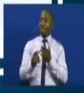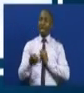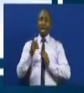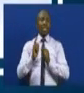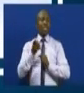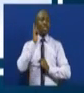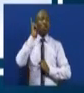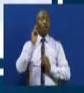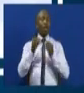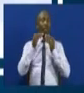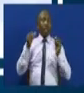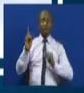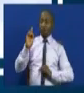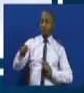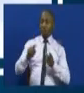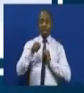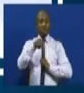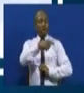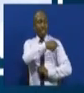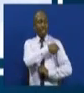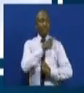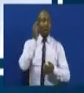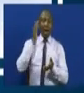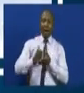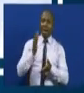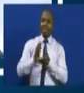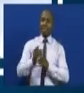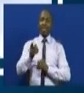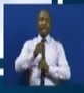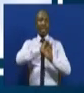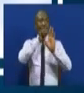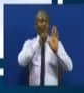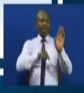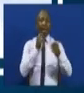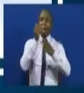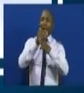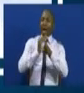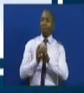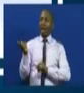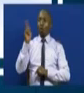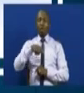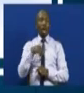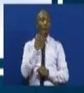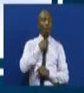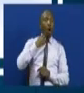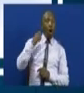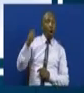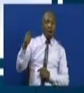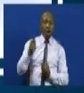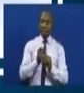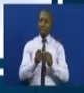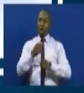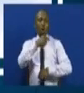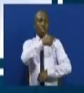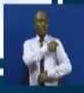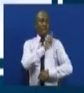nini ndio tiba halisi ya Kiafrika na kabla ya ujio wa koloni na kukumbuka kwamba hatukuwa ikuwa na